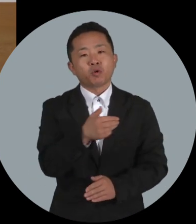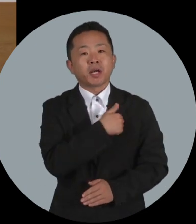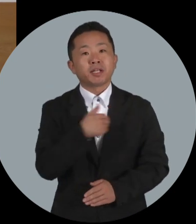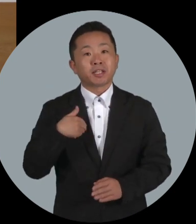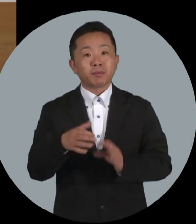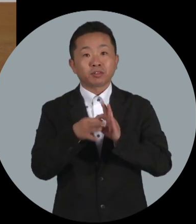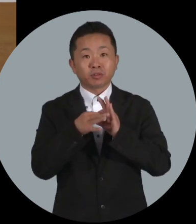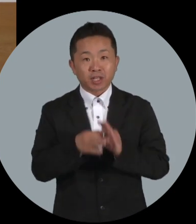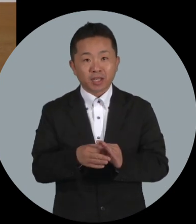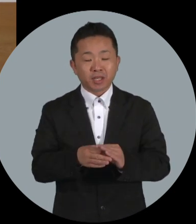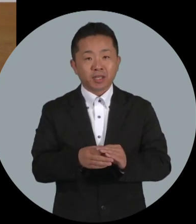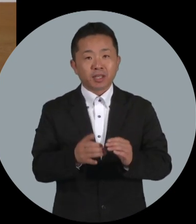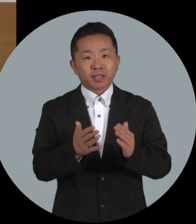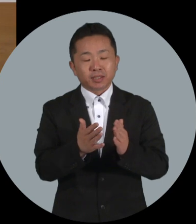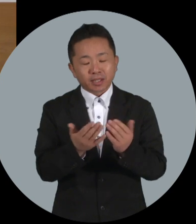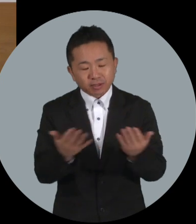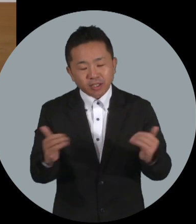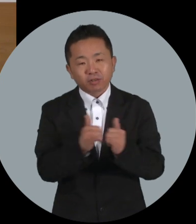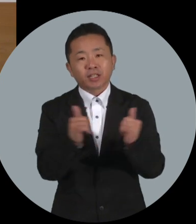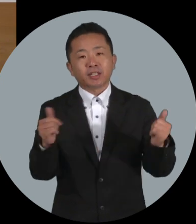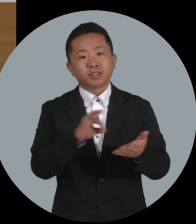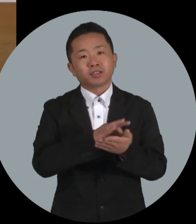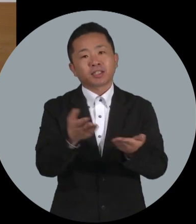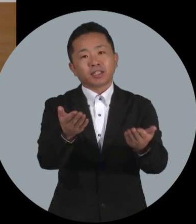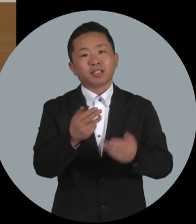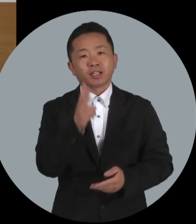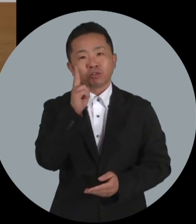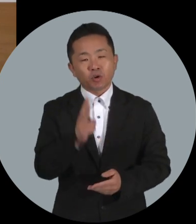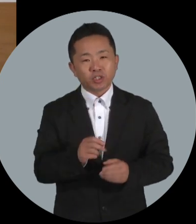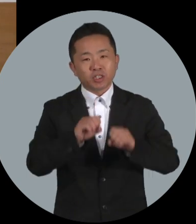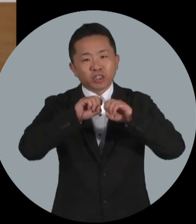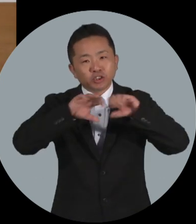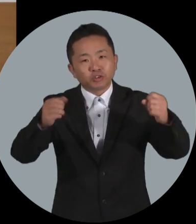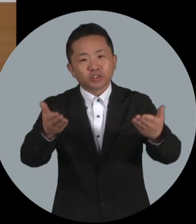くの皆様に活用いただけるよう、皆様